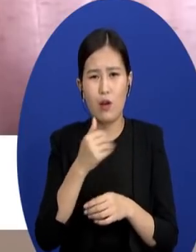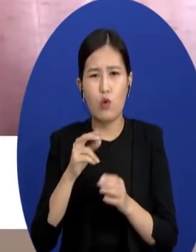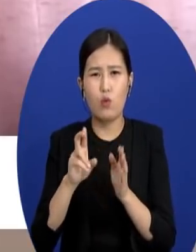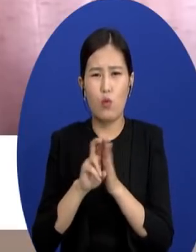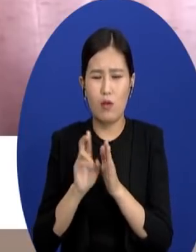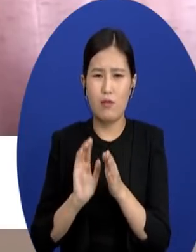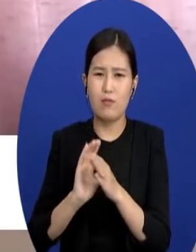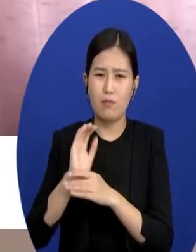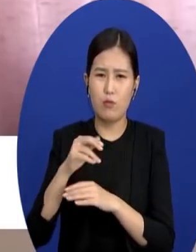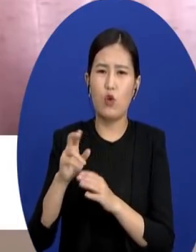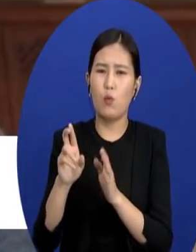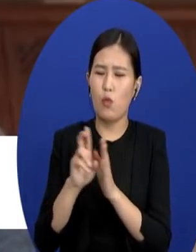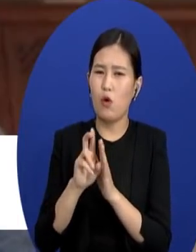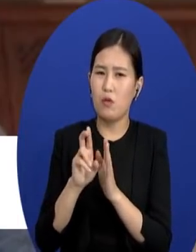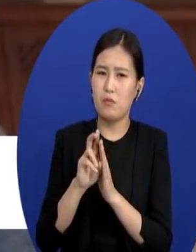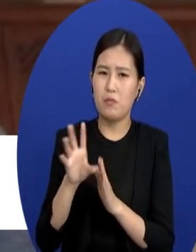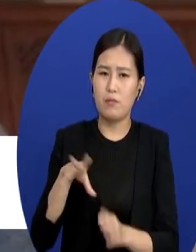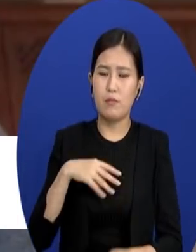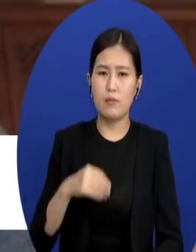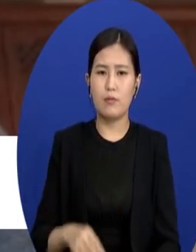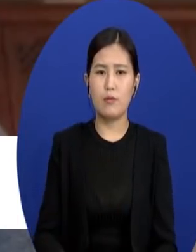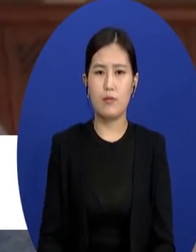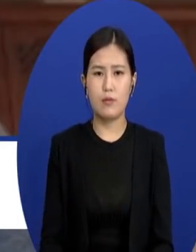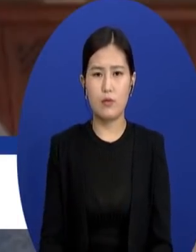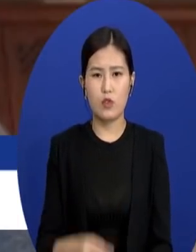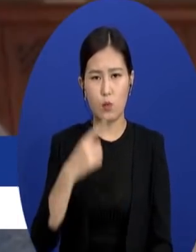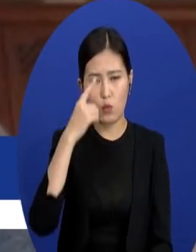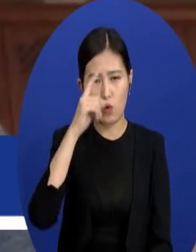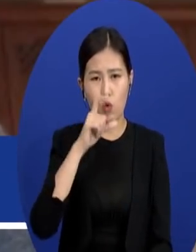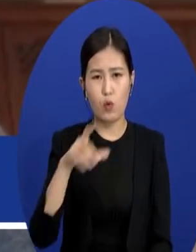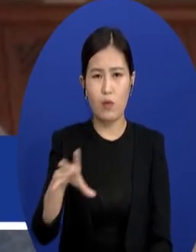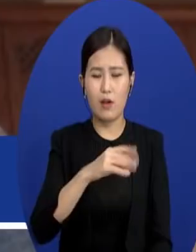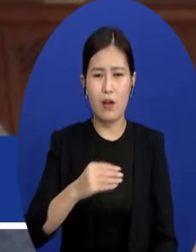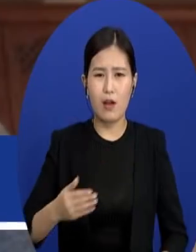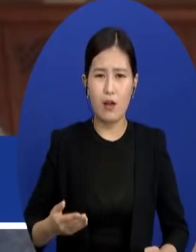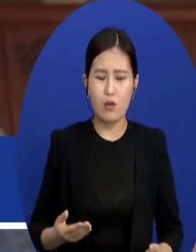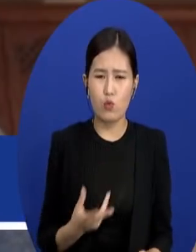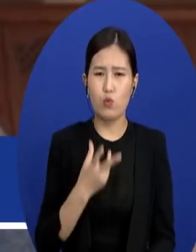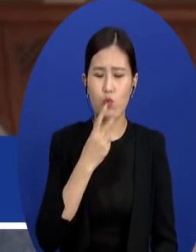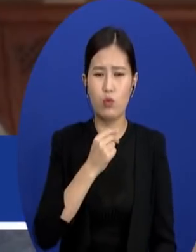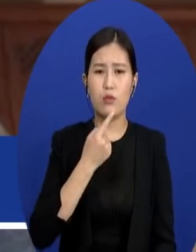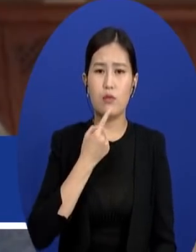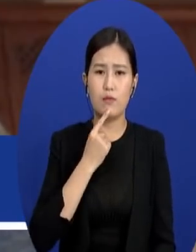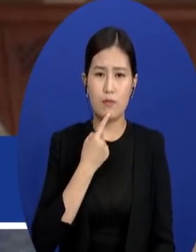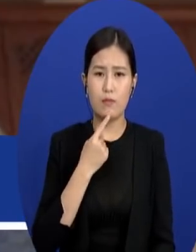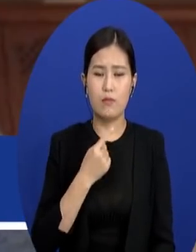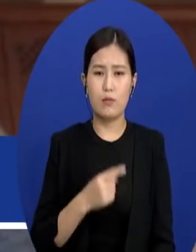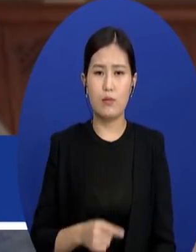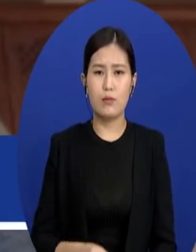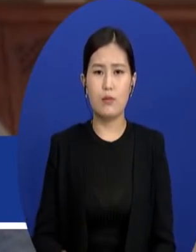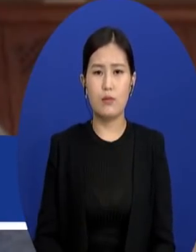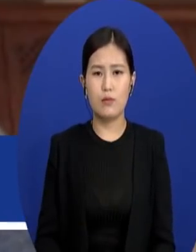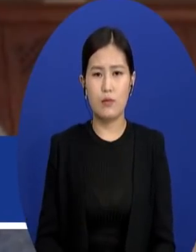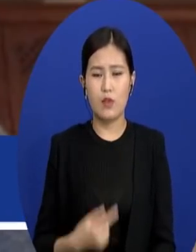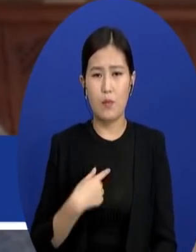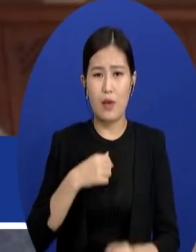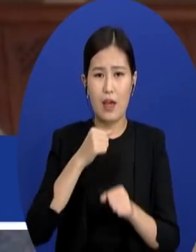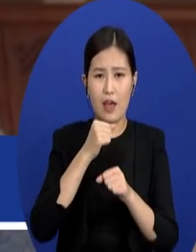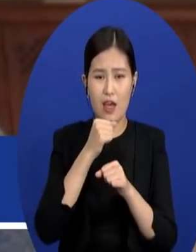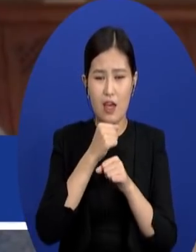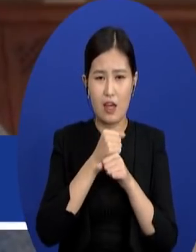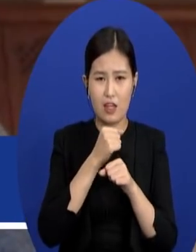тийм бол болцоо харагдаад идэг. Баар төм амьдрал үнэхээр хүнд тусч байна. Одоо манайх чинь 100 гаруй ажилчнтай